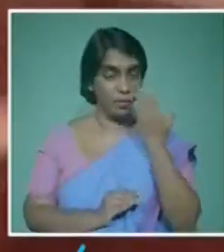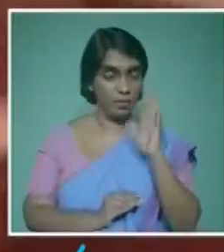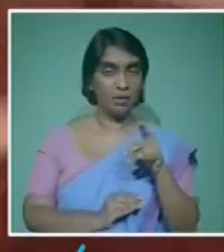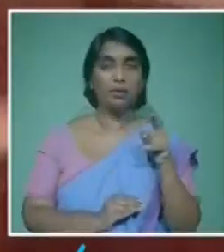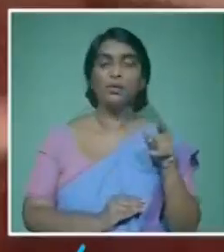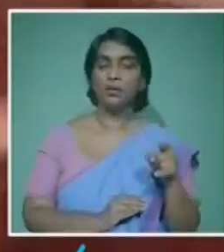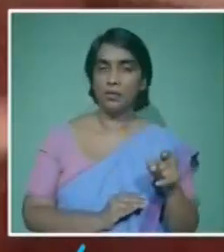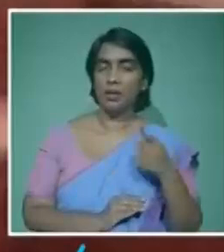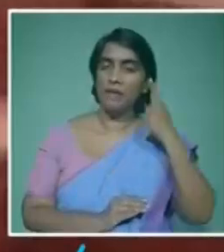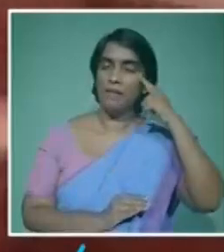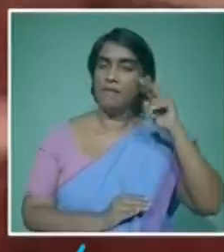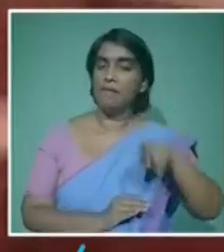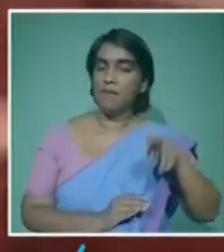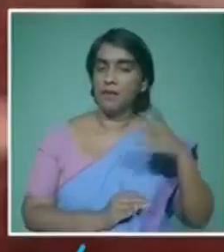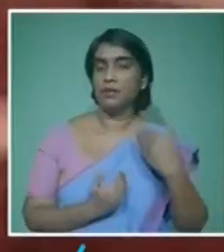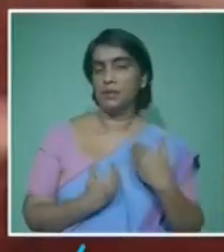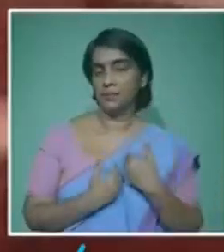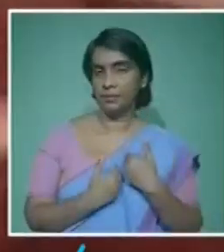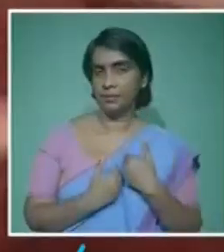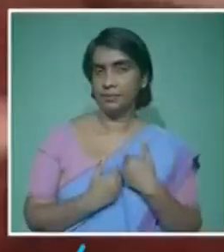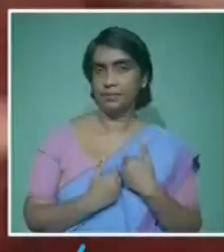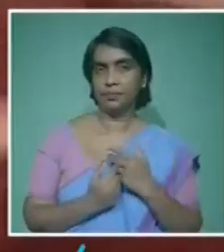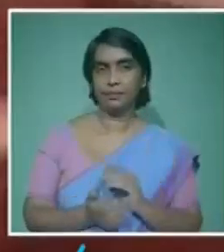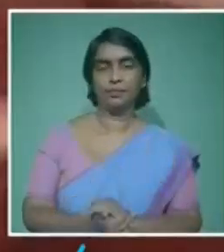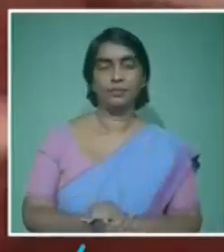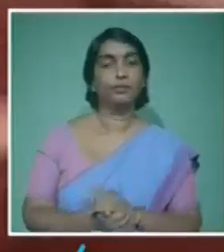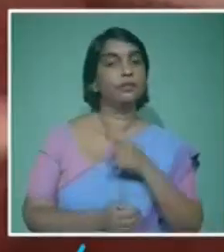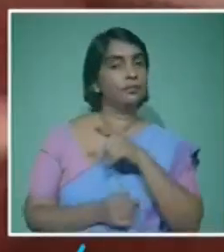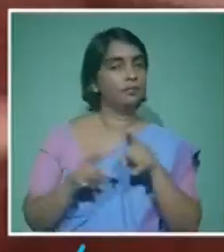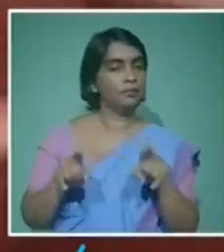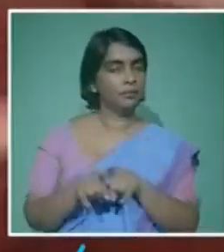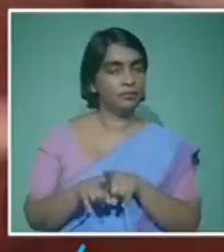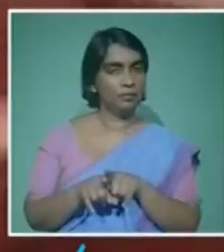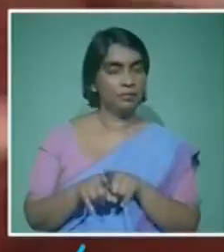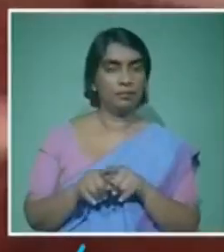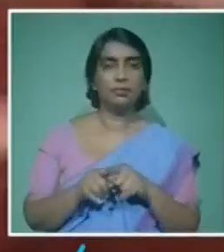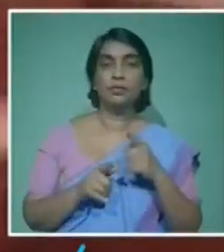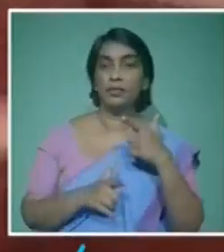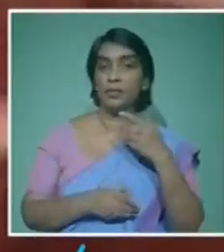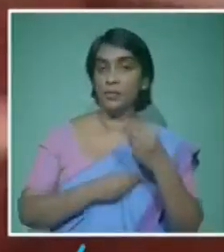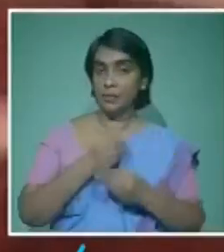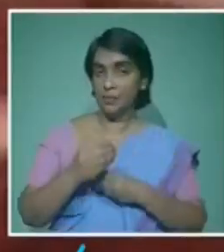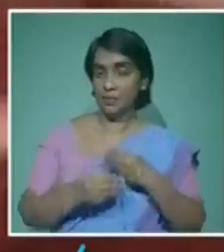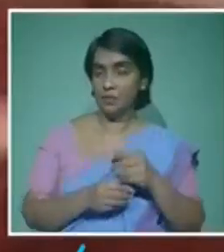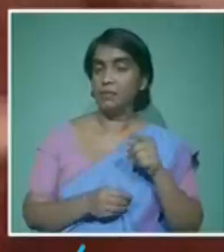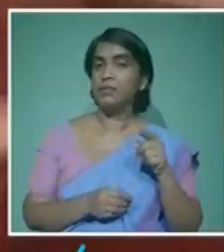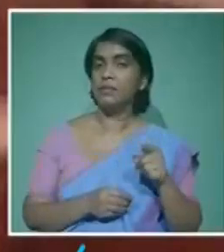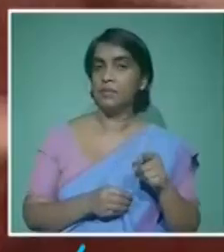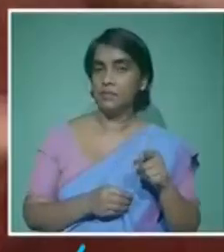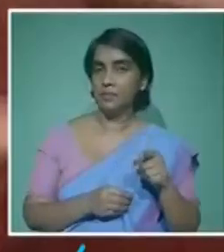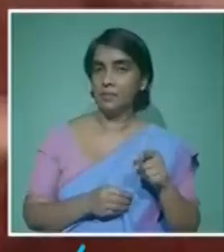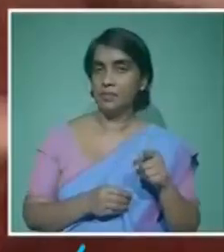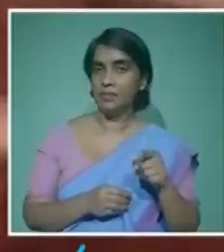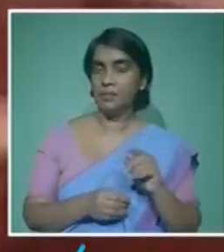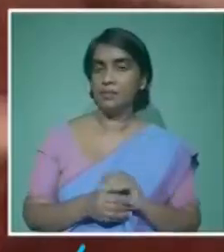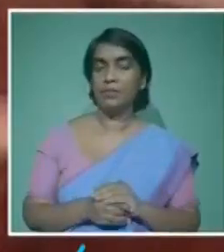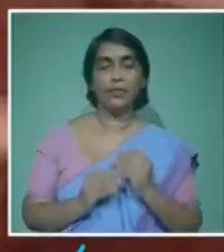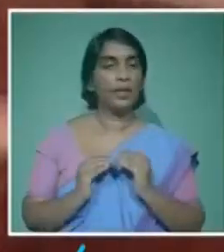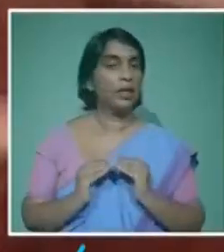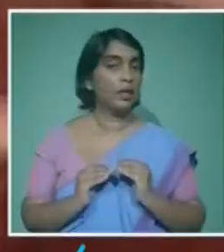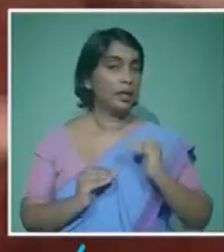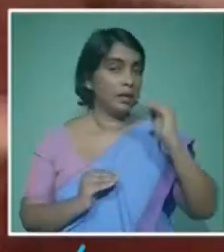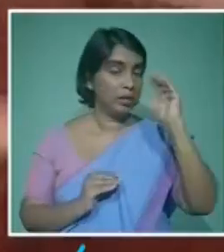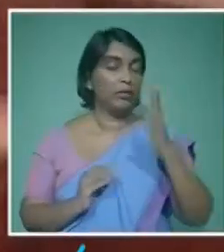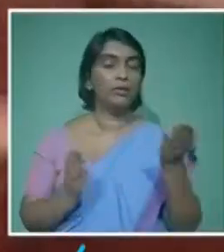தொழில் துறைமுகங்களின் அபிவிருத்தி தொடர்பில் நாம் மிகுந்த அவதானத்தை கொண்டுள்ளோம். தற்போதைய நிலையில் 24